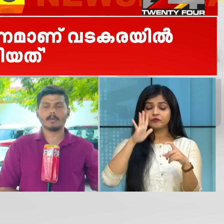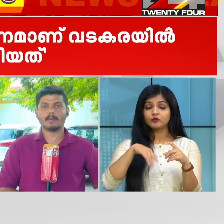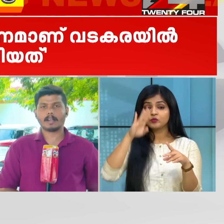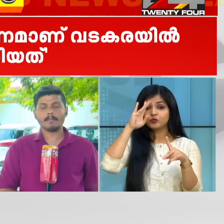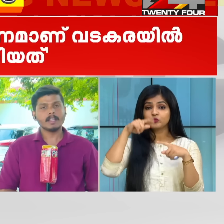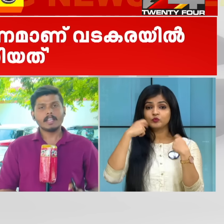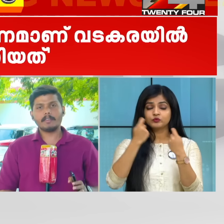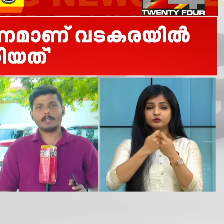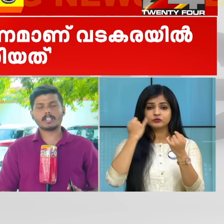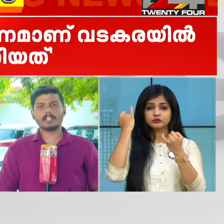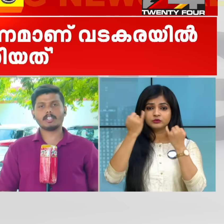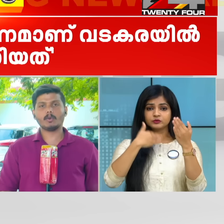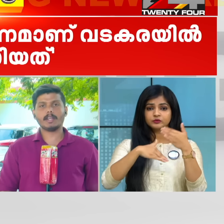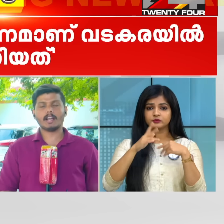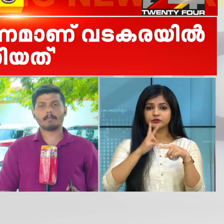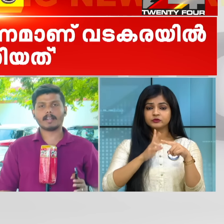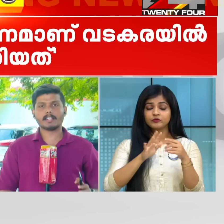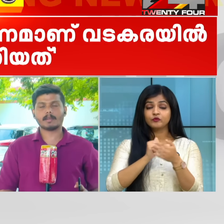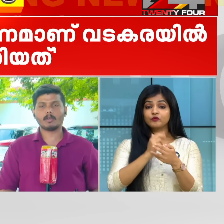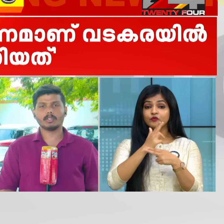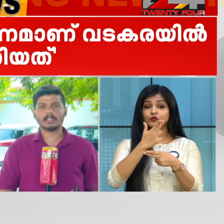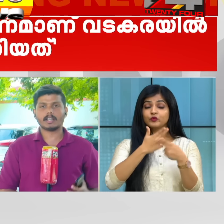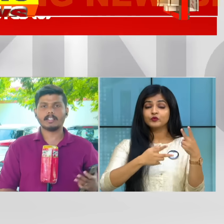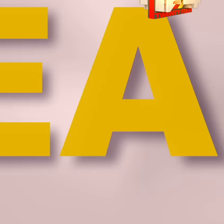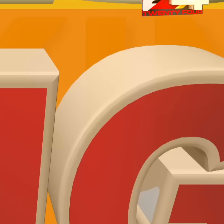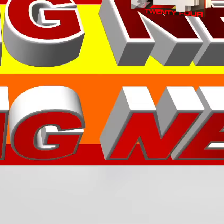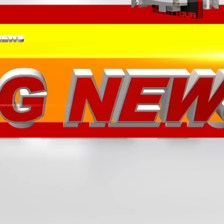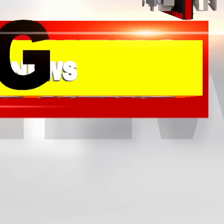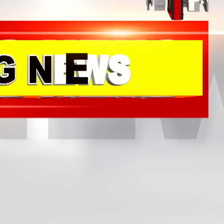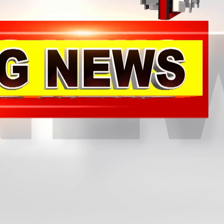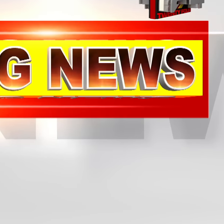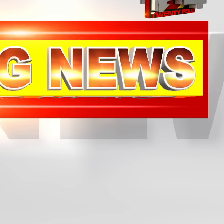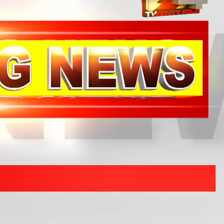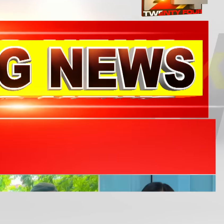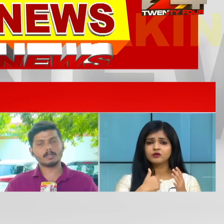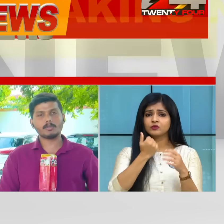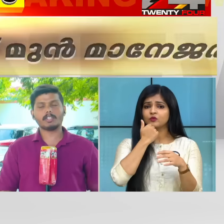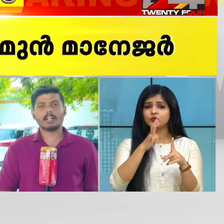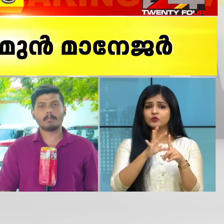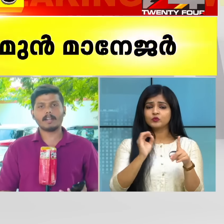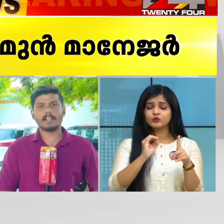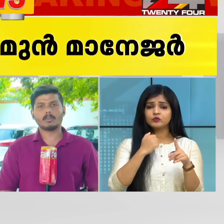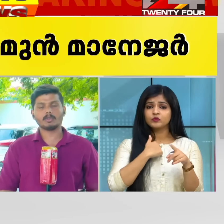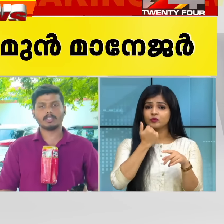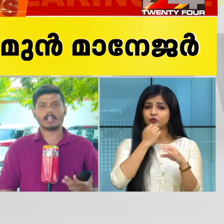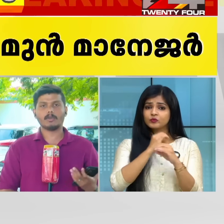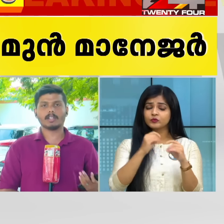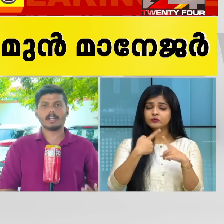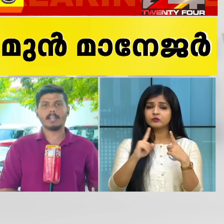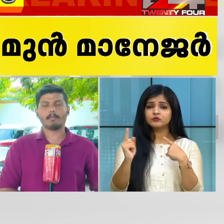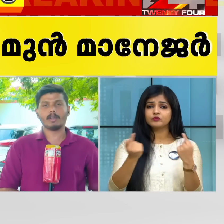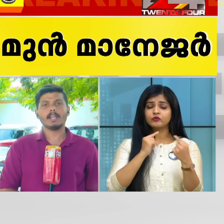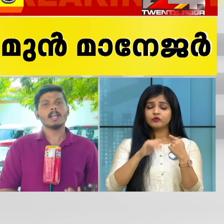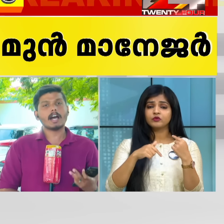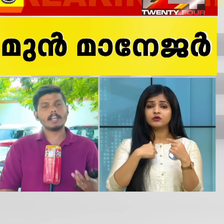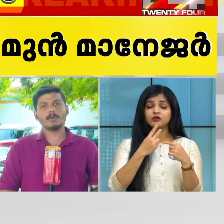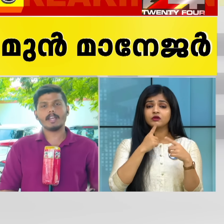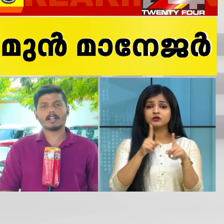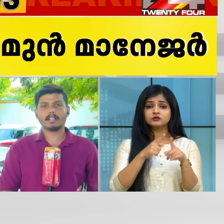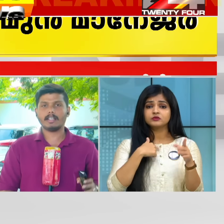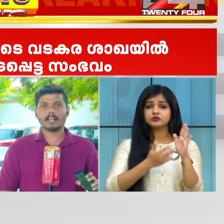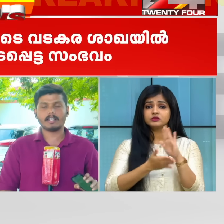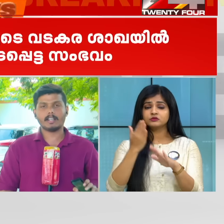പുരോഗമിക്കുകയുമാണ്. ഈ വീഡിയോ സന്ദേശത്തിലൂടെ ഇയാൾ പറയാൻ ശ്രമിക്കുന്നത് താൻ നിരപരാധിയാണ്, താൻ ചെയ്യാത്ത കുറ്റത്തിനാണ് പഴി കേൾക്കുന്നത്, താൻ ഒരു നായയെ പോലെ അലയുകയാണ്.